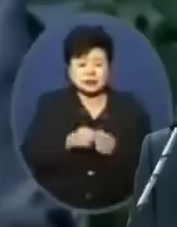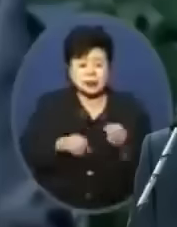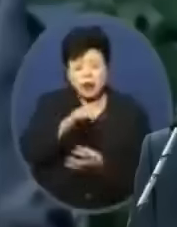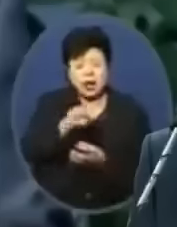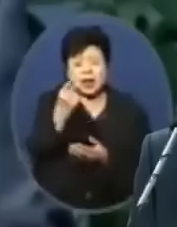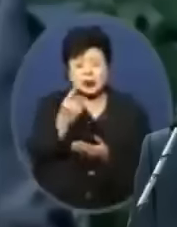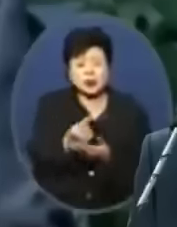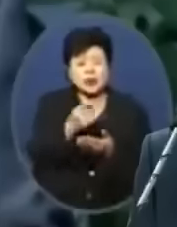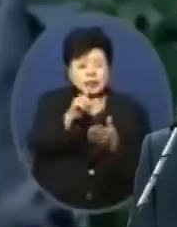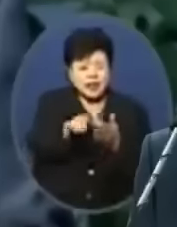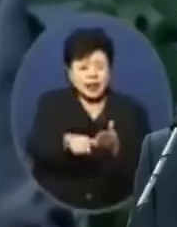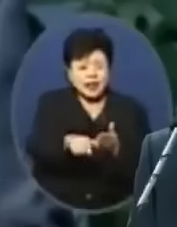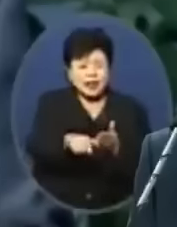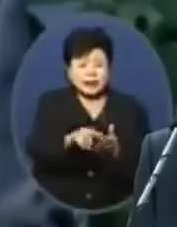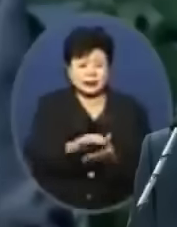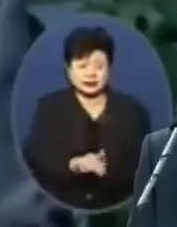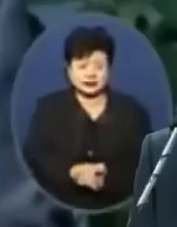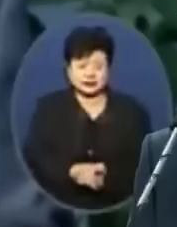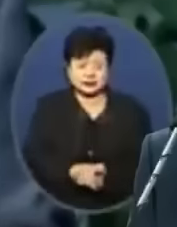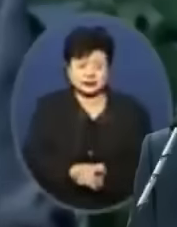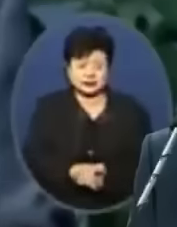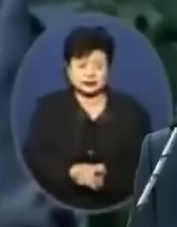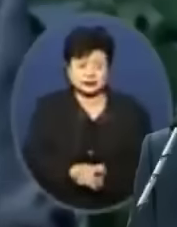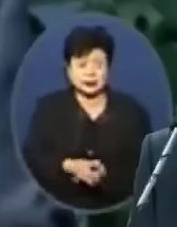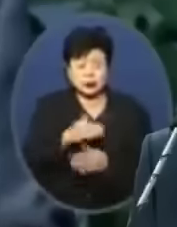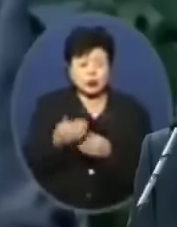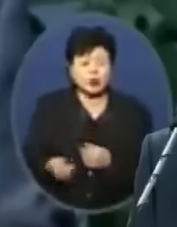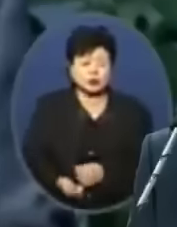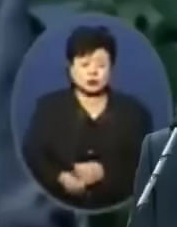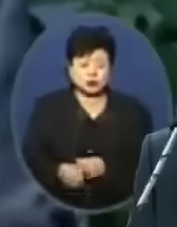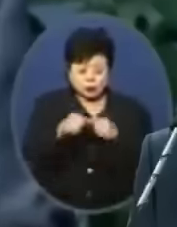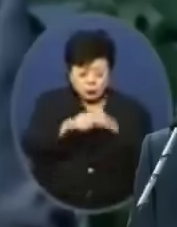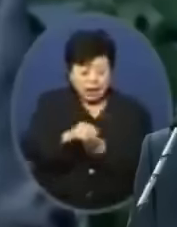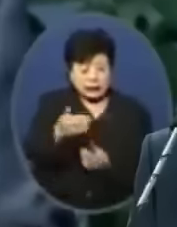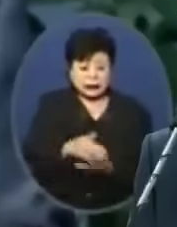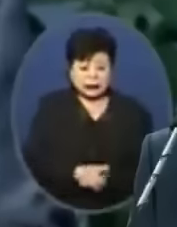환난을 당하면 모조리 넘어지는 것입니다.